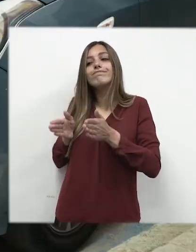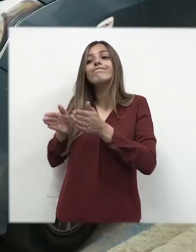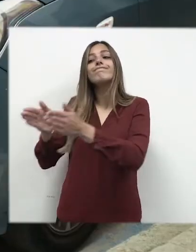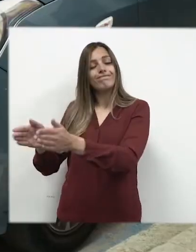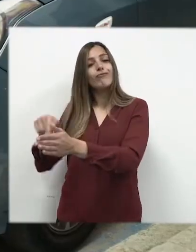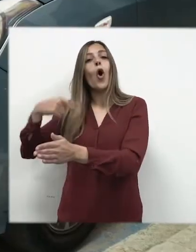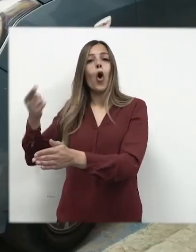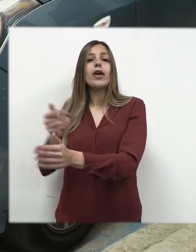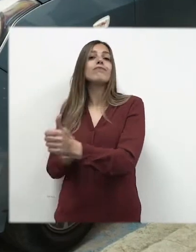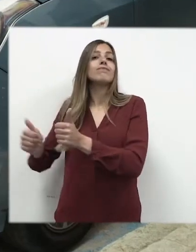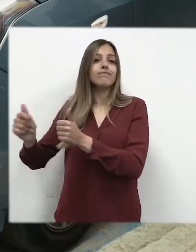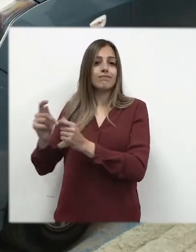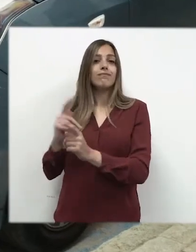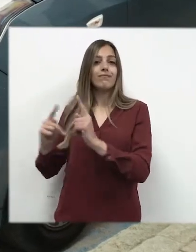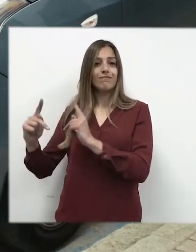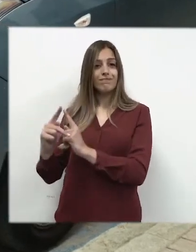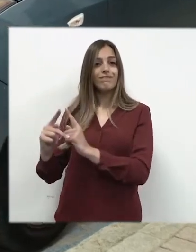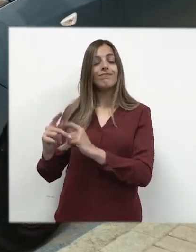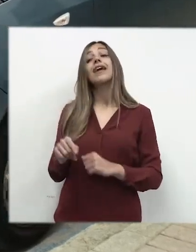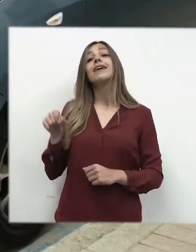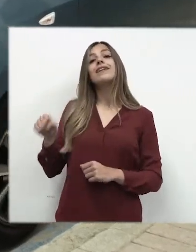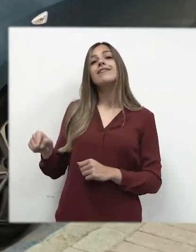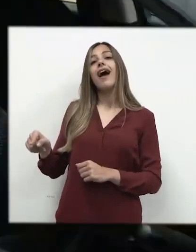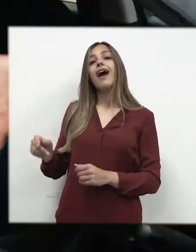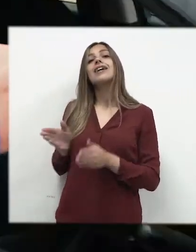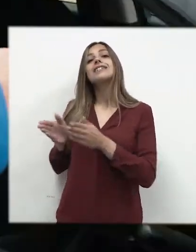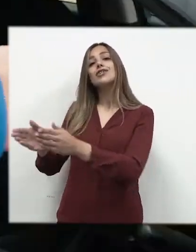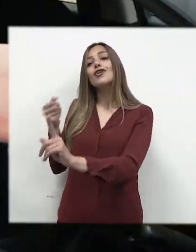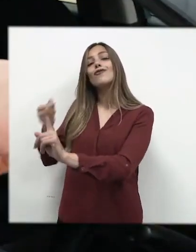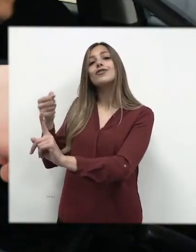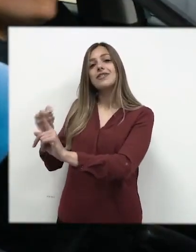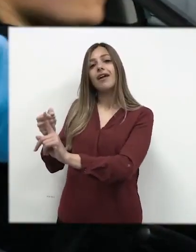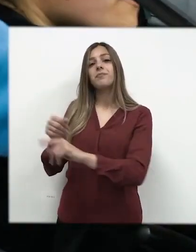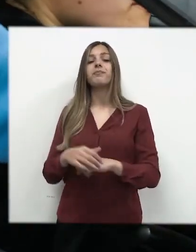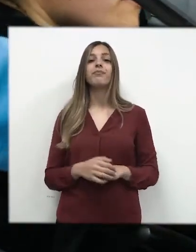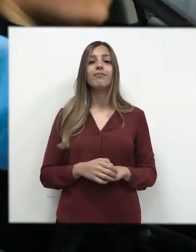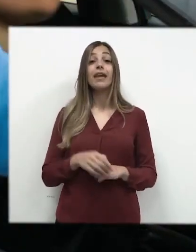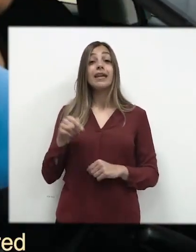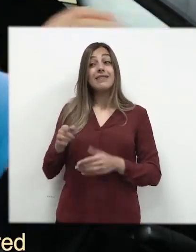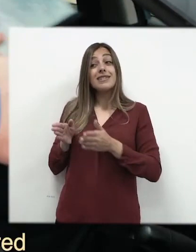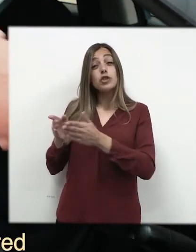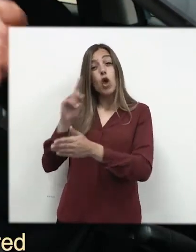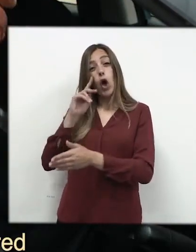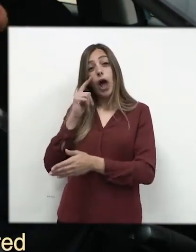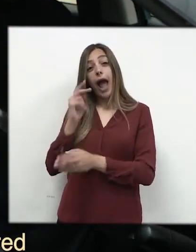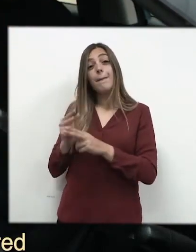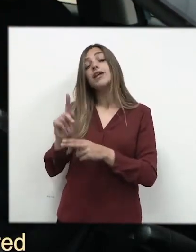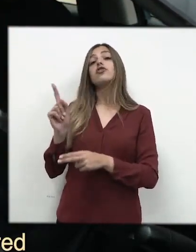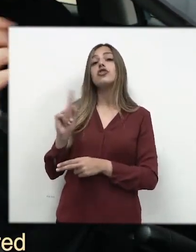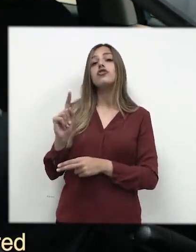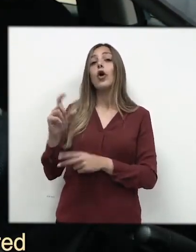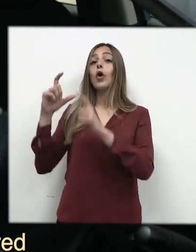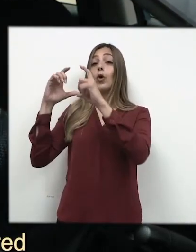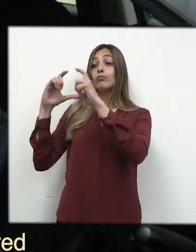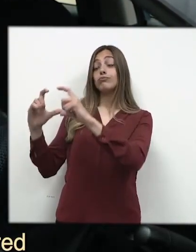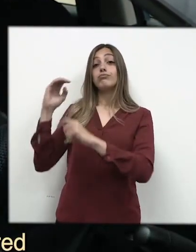Sħċċċċċċċċċċċċċċċċċċċċċċċċċċċċċċċċċċċċċċċċċċċċċċċċċċċċċċċċċċċċċċċċċċċċċċċċċċċċċċċċċċċċċċċċċċċċċċċċċċċċċċċċċċċċċ sezzjoni uħra fiħdħan il-kommissjoni li jgħas sezzjoni tal-infurt-sar din sezzjoni rratu koll